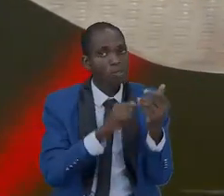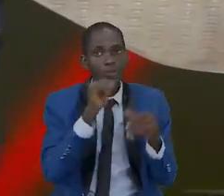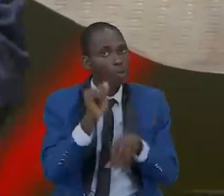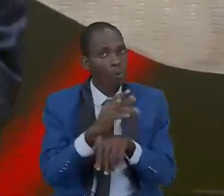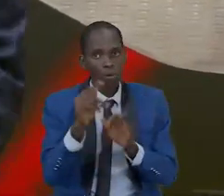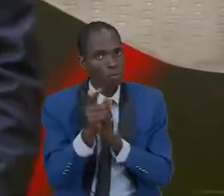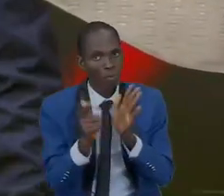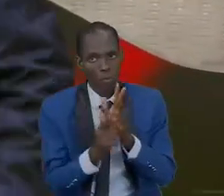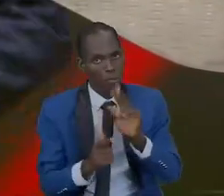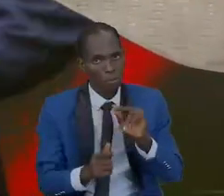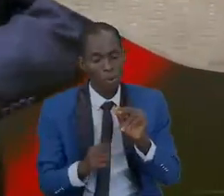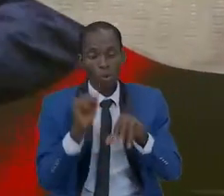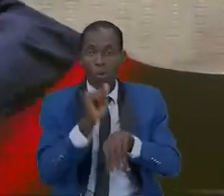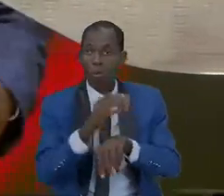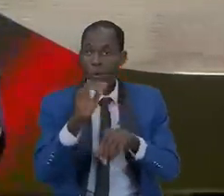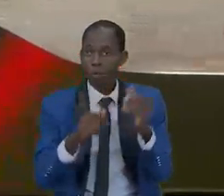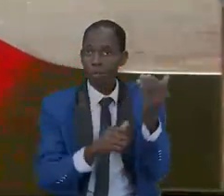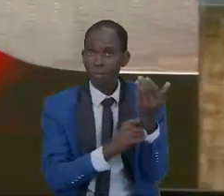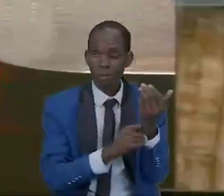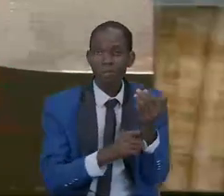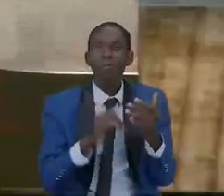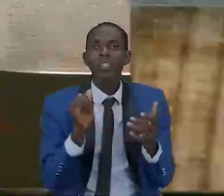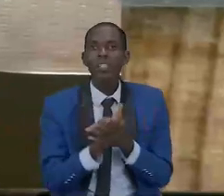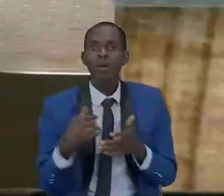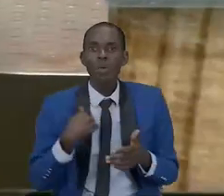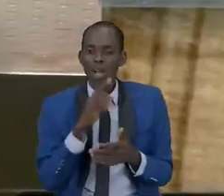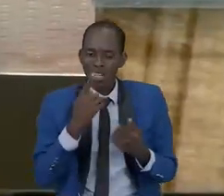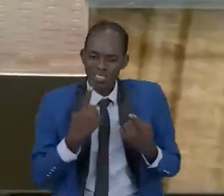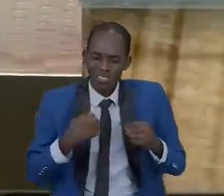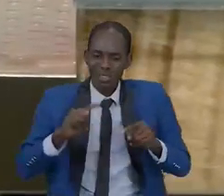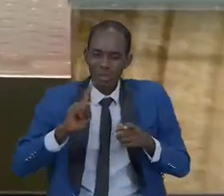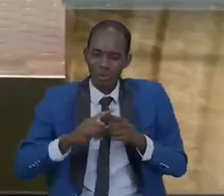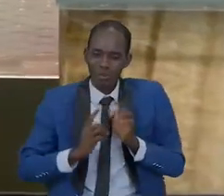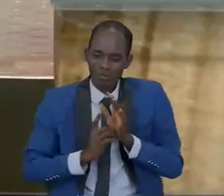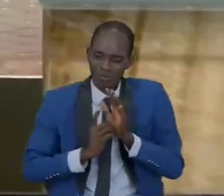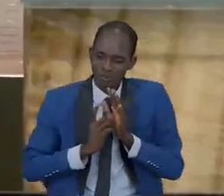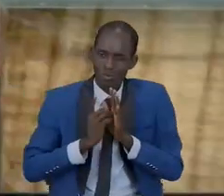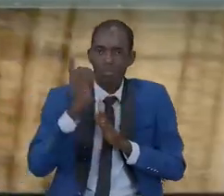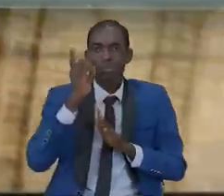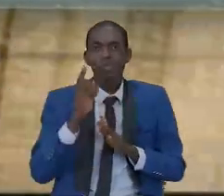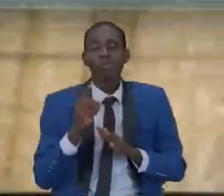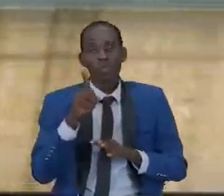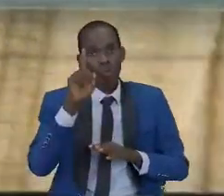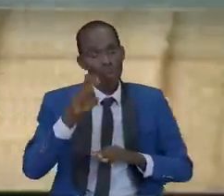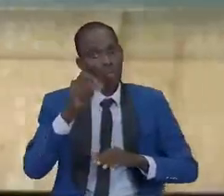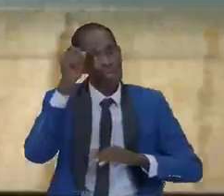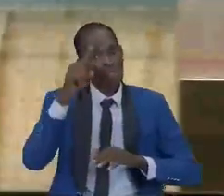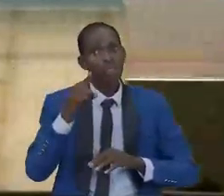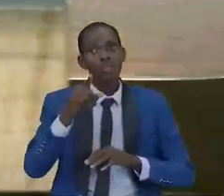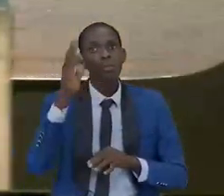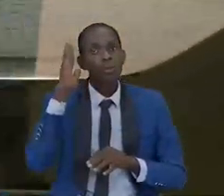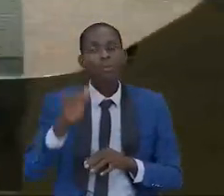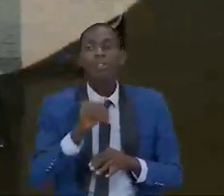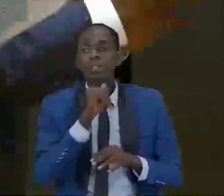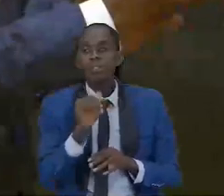non et non les autres la loi les oeuvres la chair qui vont commencer à surgit il fait sortir le vilaine tête